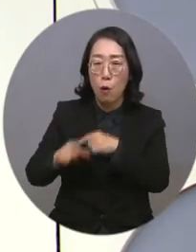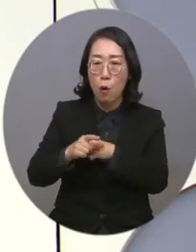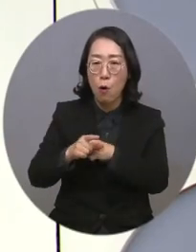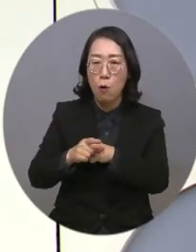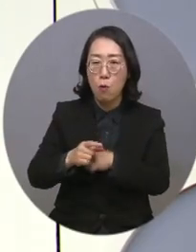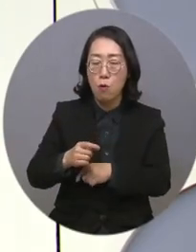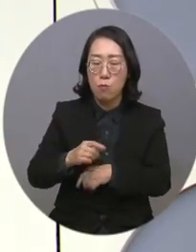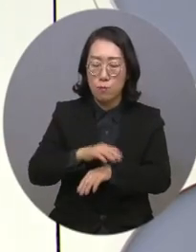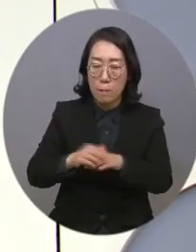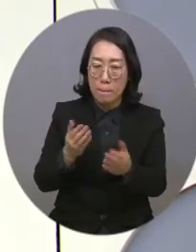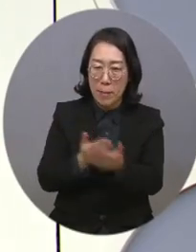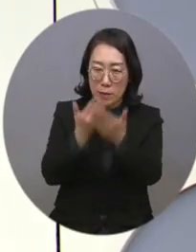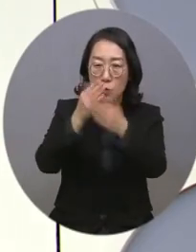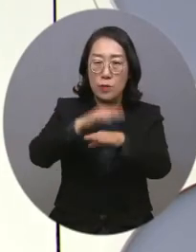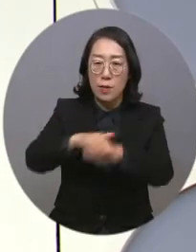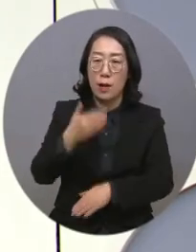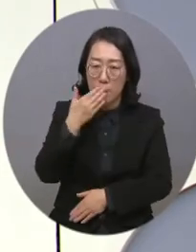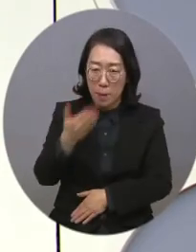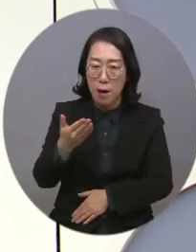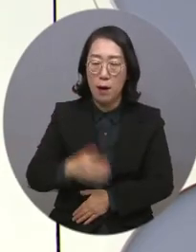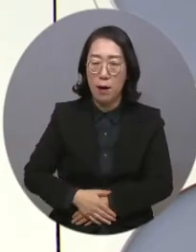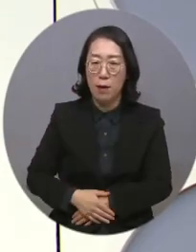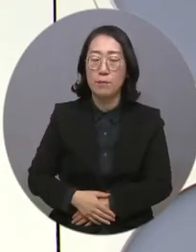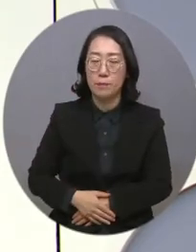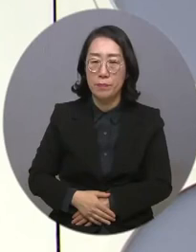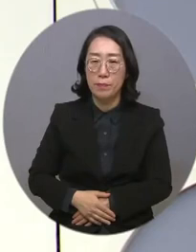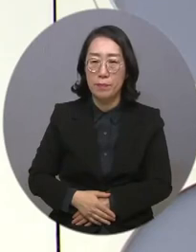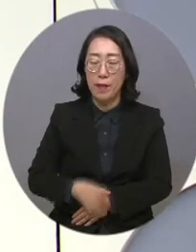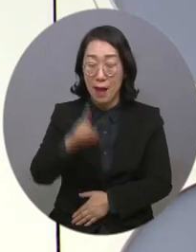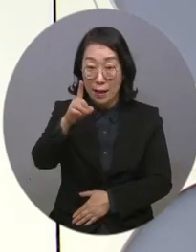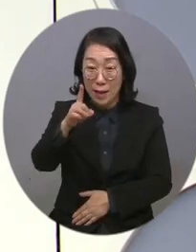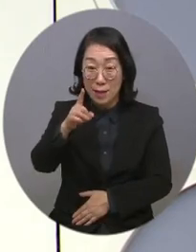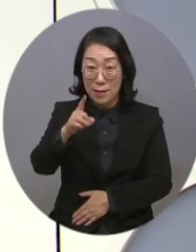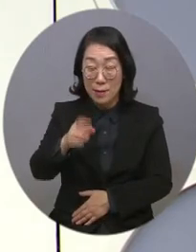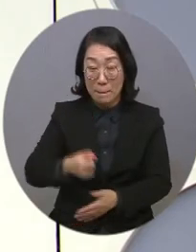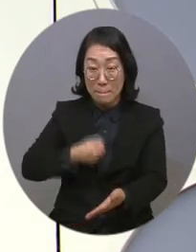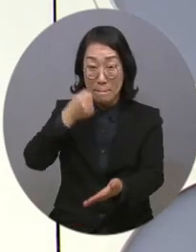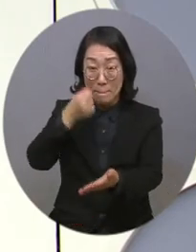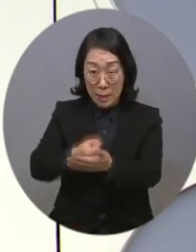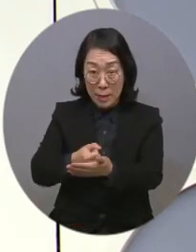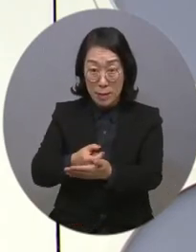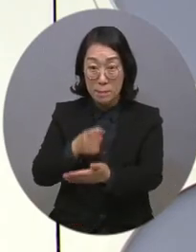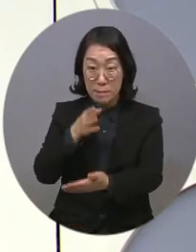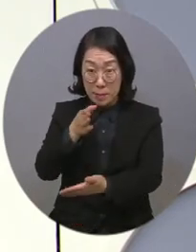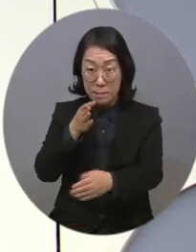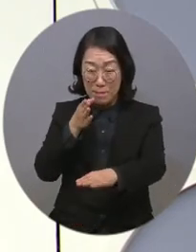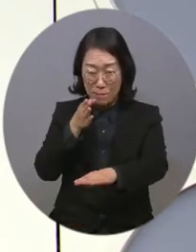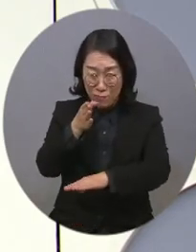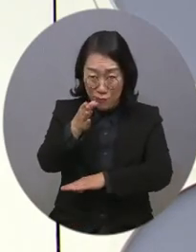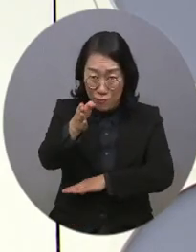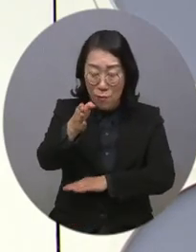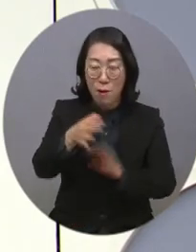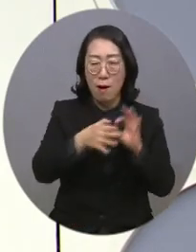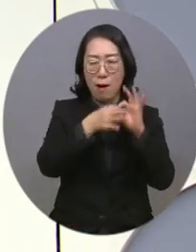예술가가 나오려고 봅니다. 그래서 한 가지를 딱 잡으면 끝까지 파고드는 걸 우리 후배